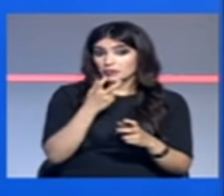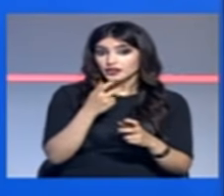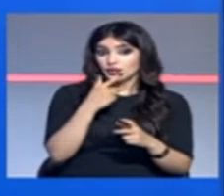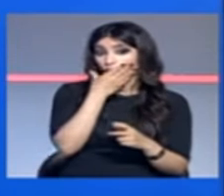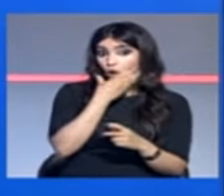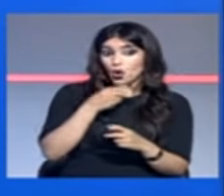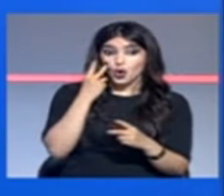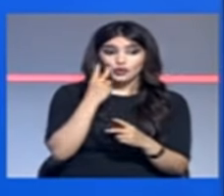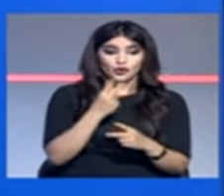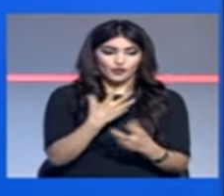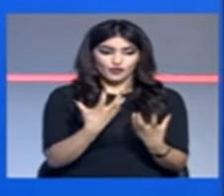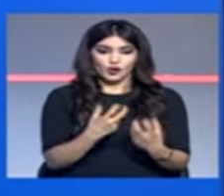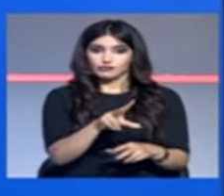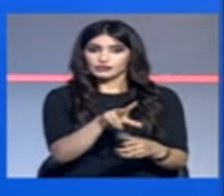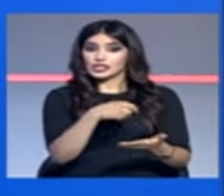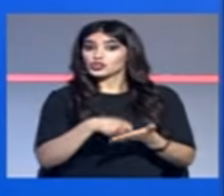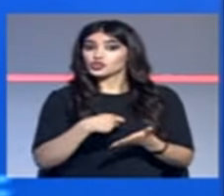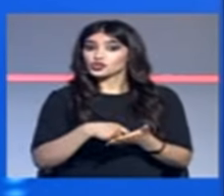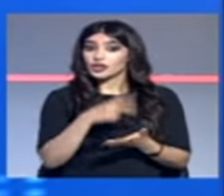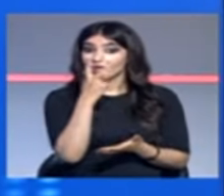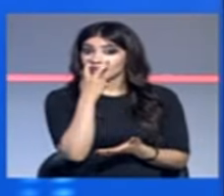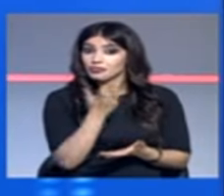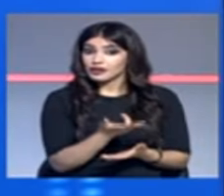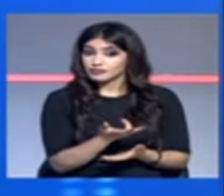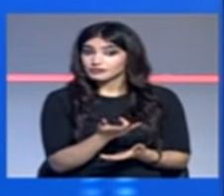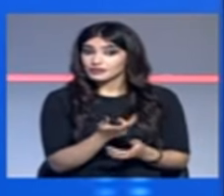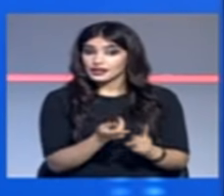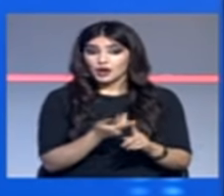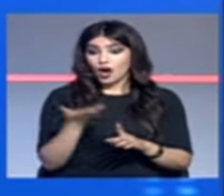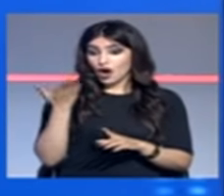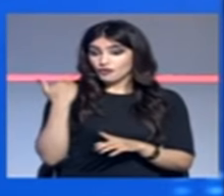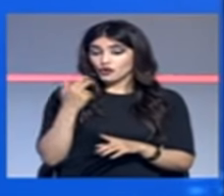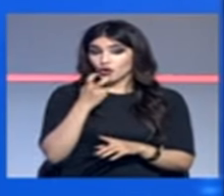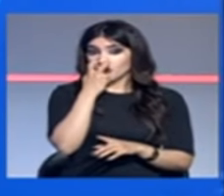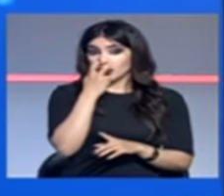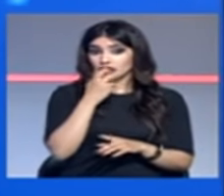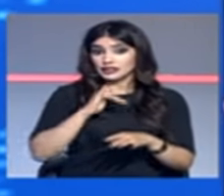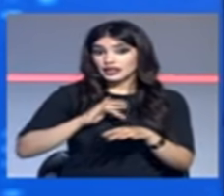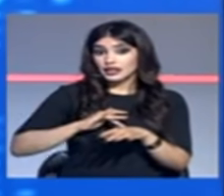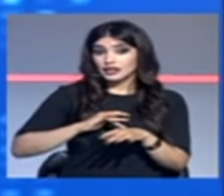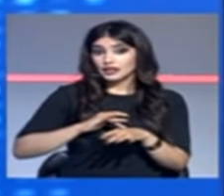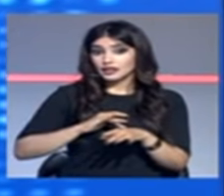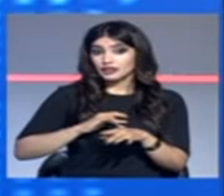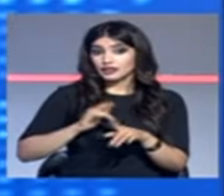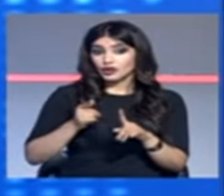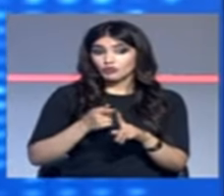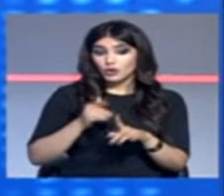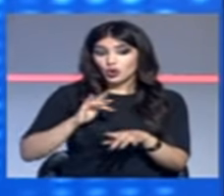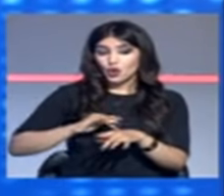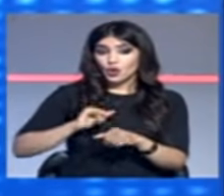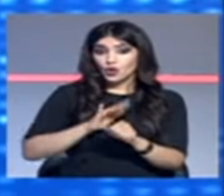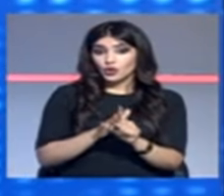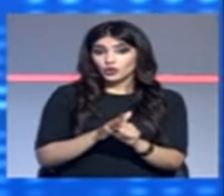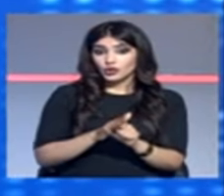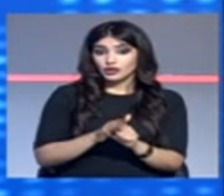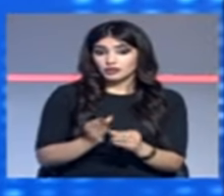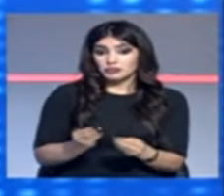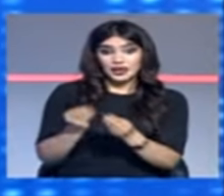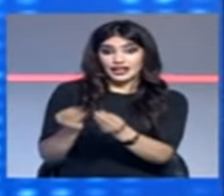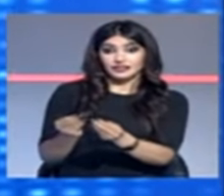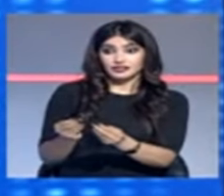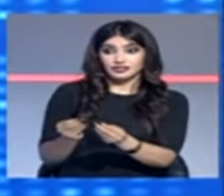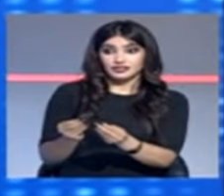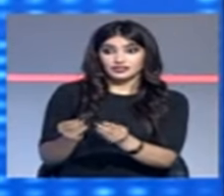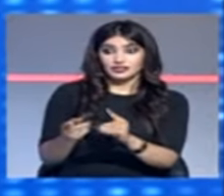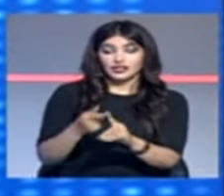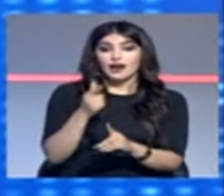باه ماذا بيا ناخذ، هي اذا اللي قبلي خذاها شنو هي المشكله، وسيرتو بالكورونا خليه يهز